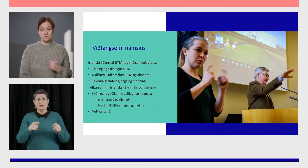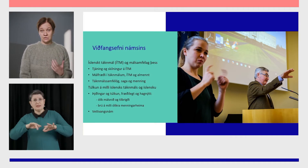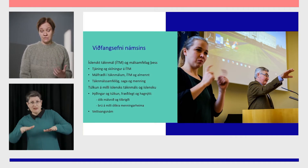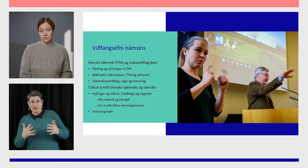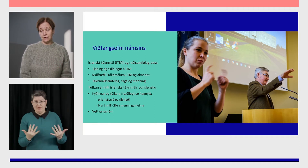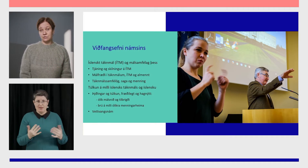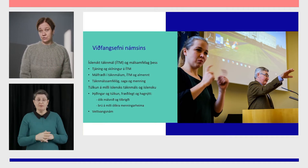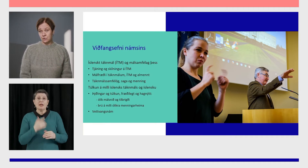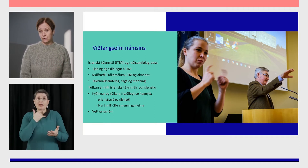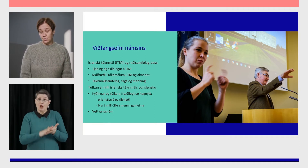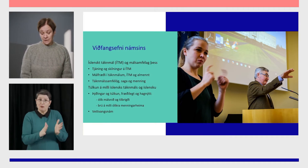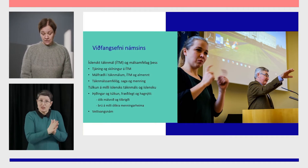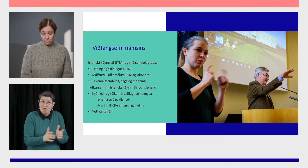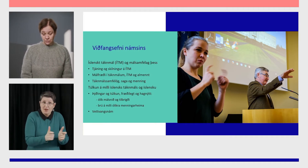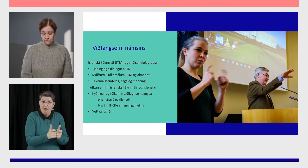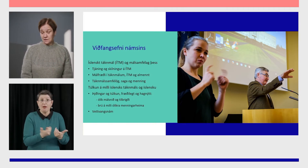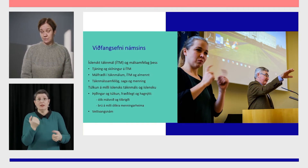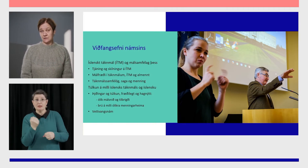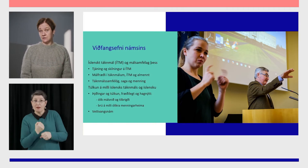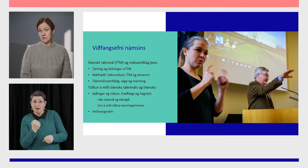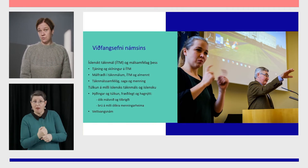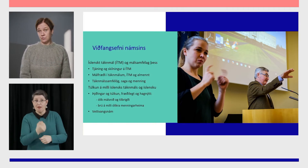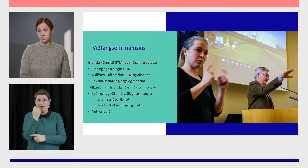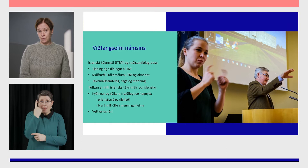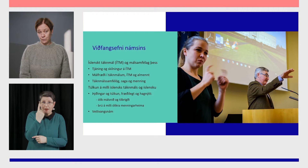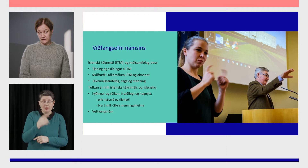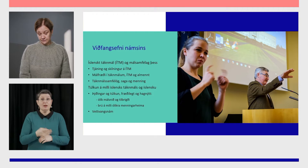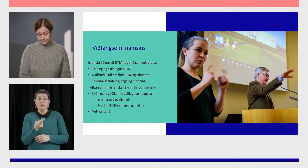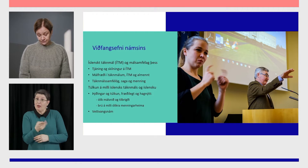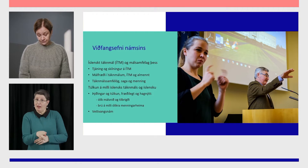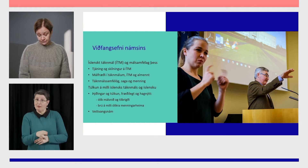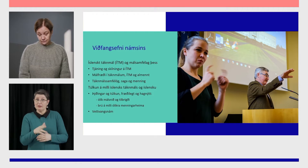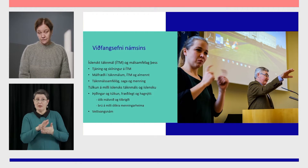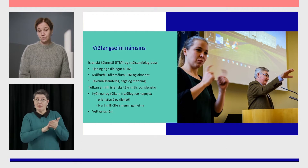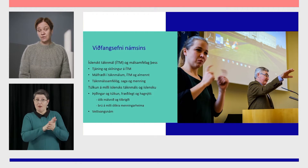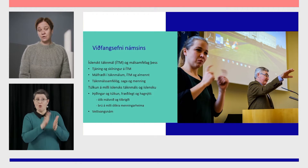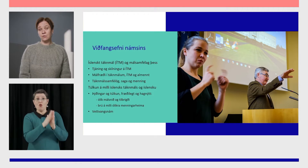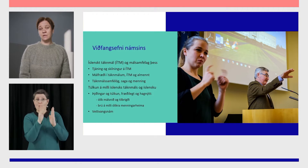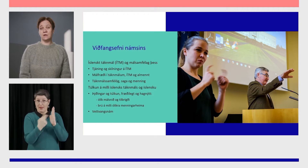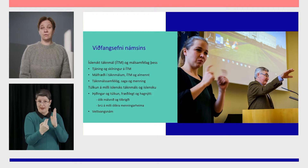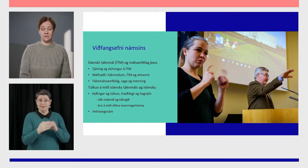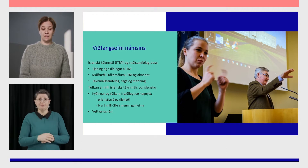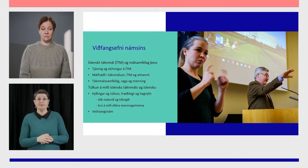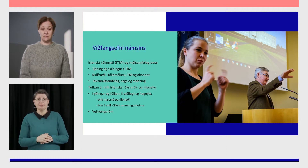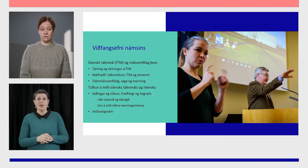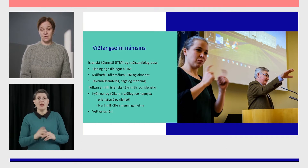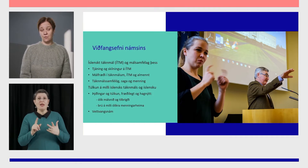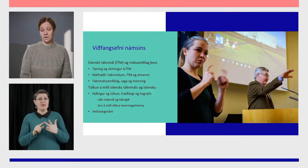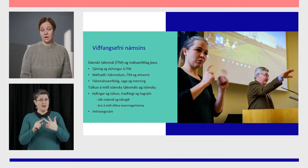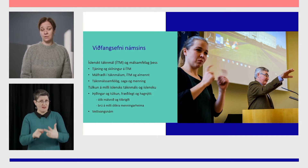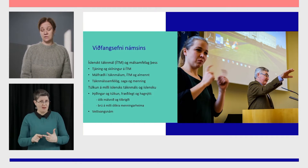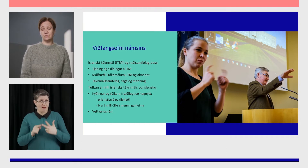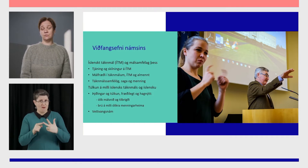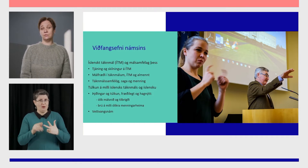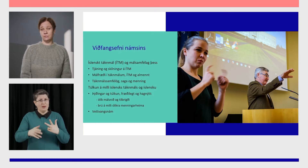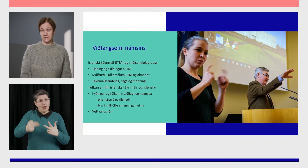fjöldum líkum samfélag, sögu og menningu og til að mynda tækmáls bókmyndir. Nú þegar komið er á þriðjanámsár þá